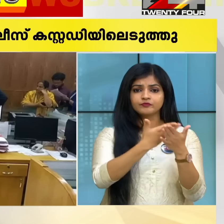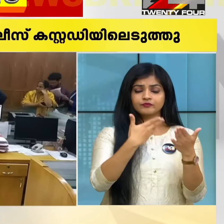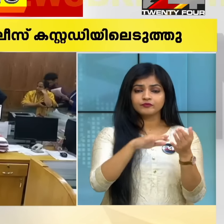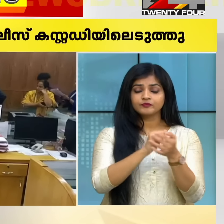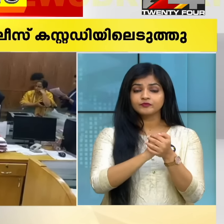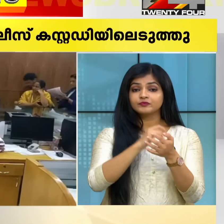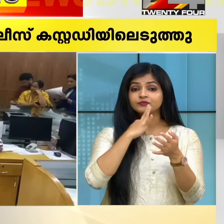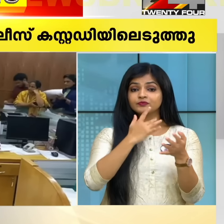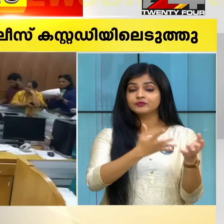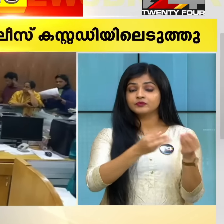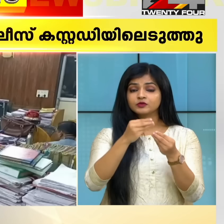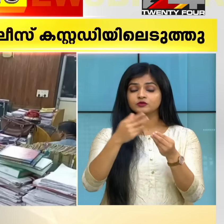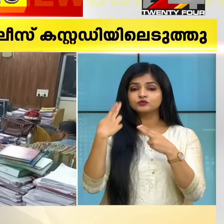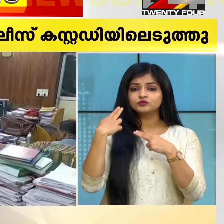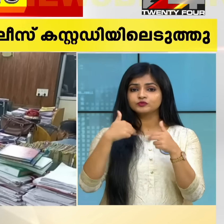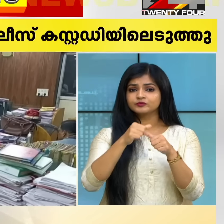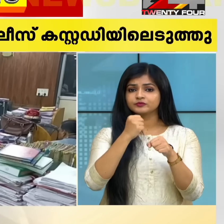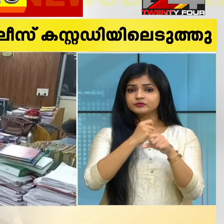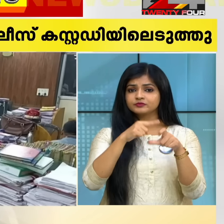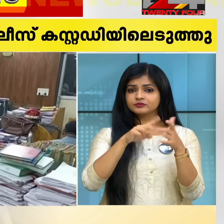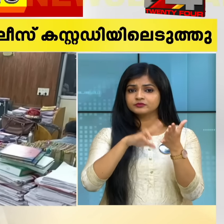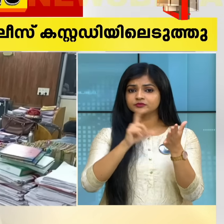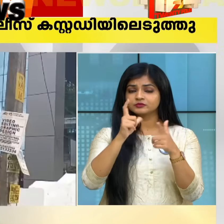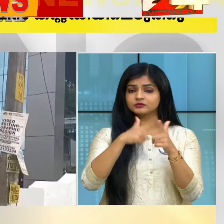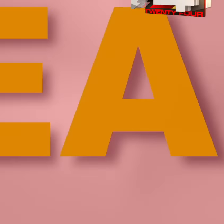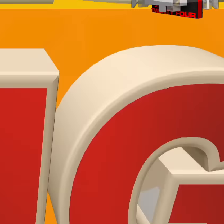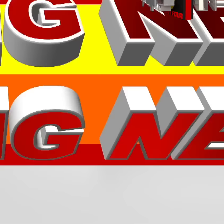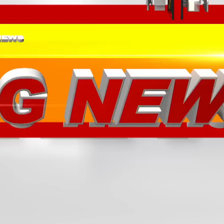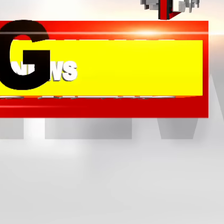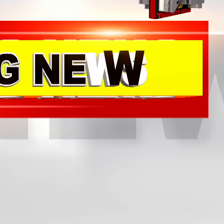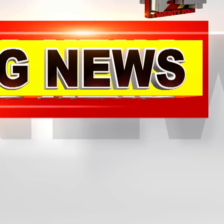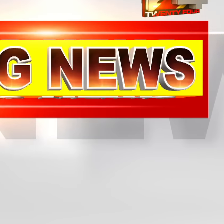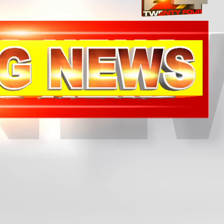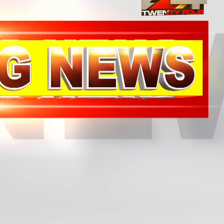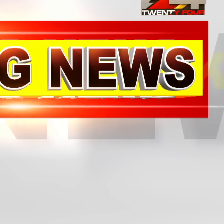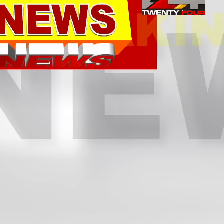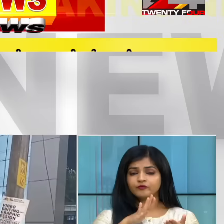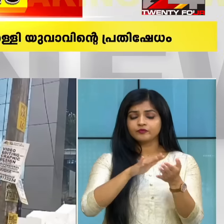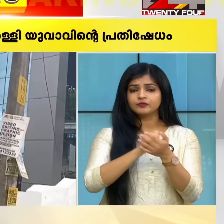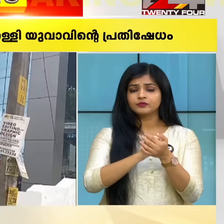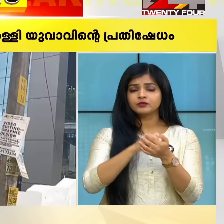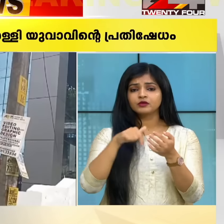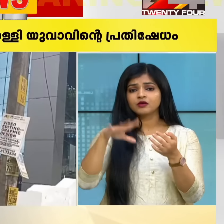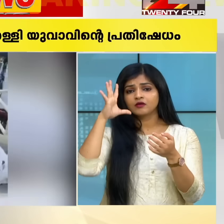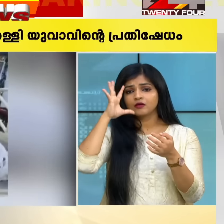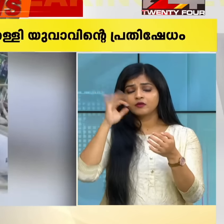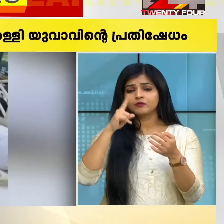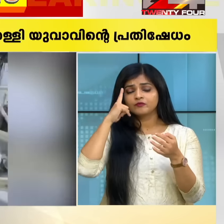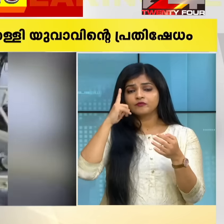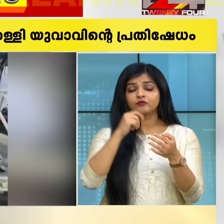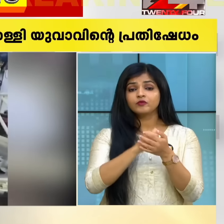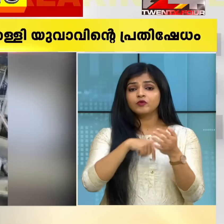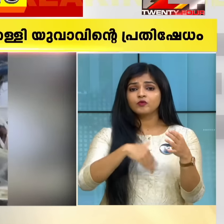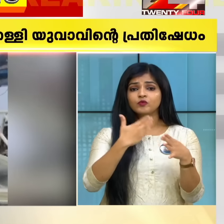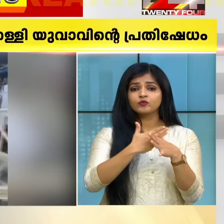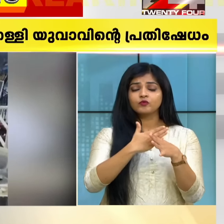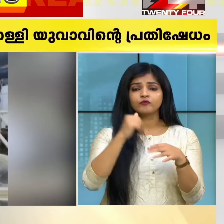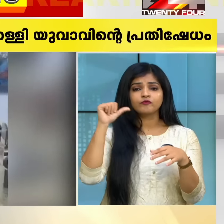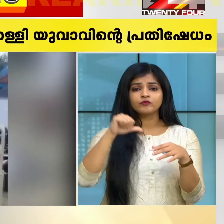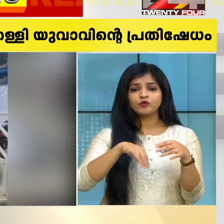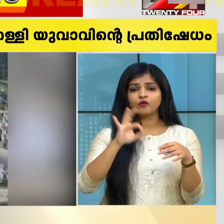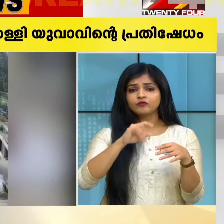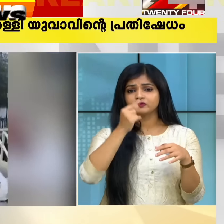എടുക്കുന്ന ഏജൻസിയുടെ ലോറി ഇപ്പൊ വന്ന് കിടപ്പുണ്ട് അത് കൊണ്ടുപോകാൻ വേണ്ടി. ഈ മനഃപൂർവ്വം ഞങ്ങൾക്ക് ഇപ്പൊ ഓഫീസിൽ ഇന്ന് ഫംഗ്ഷൻ ചെയ്യാൻ പറ്റാത്ത അവസ്ഥയിലാണ്. ശ്രീ